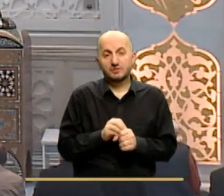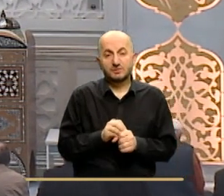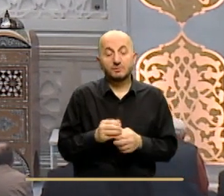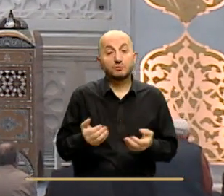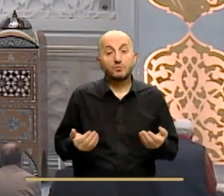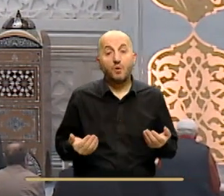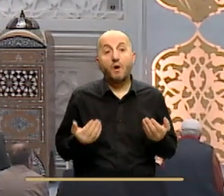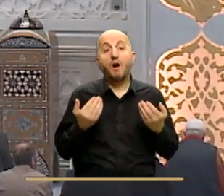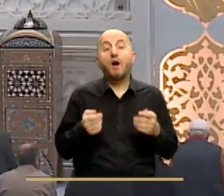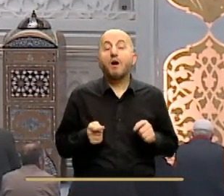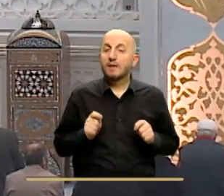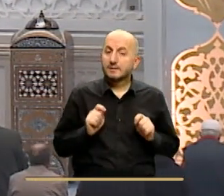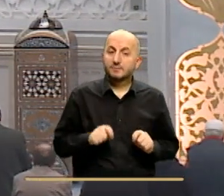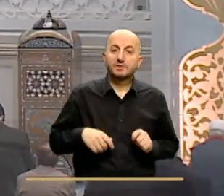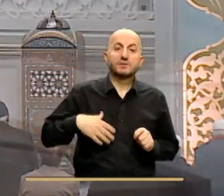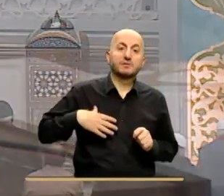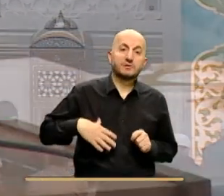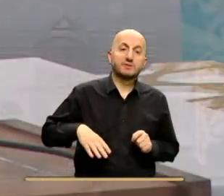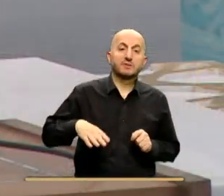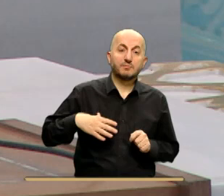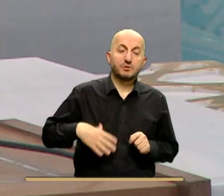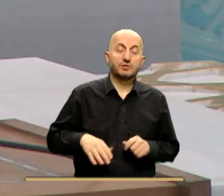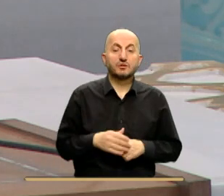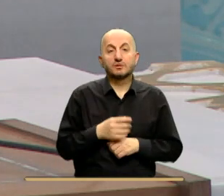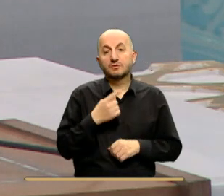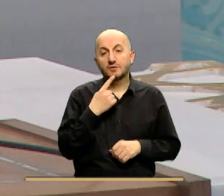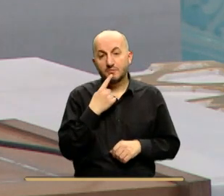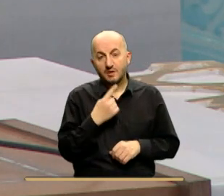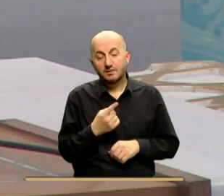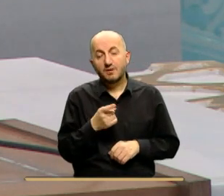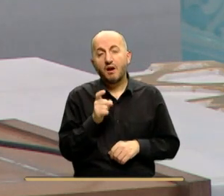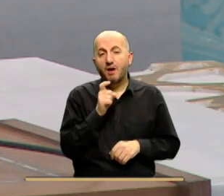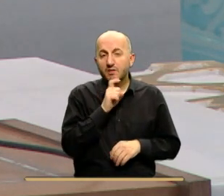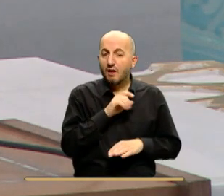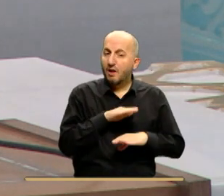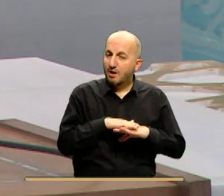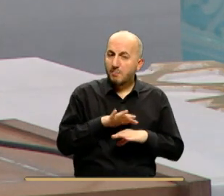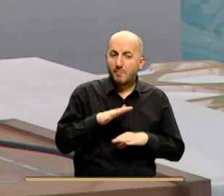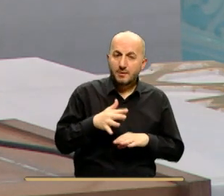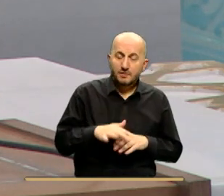dua etmesini istemiştir. Demek ki hata yapabiliriz.